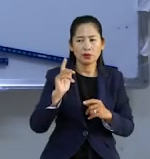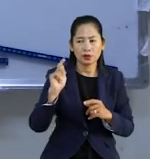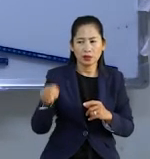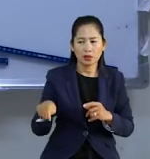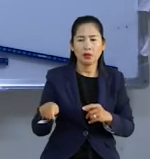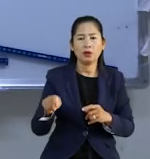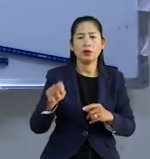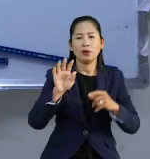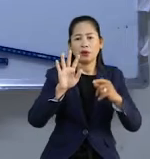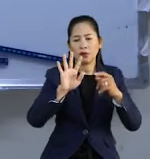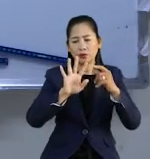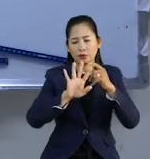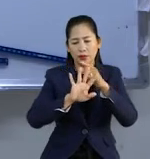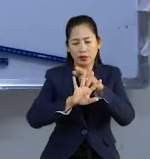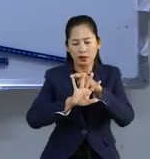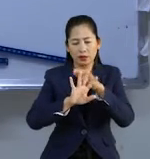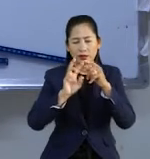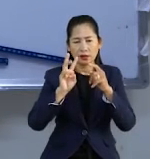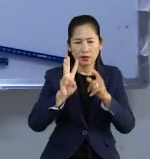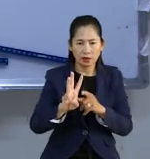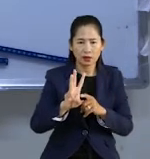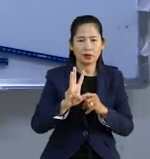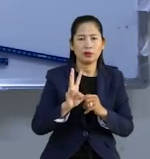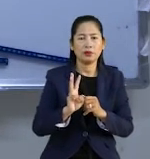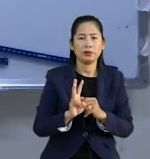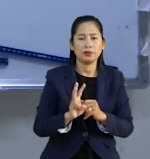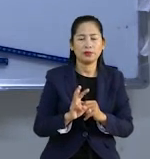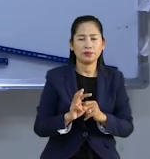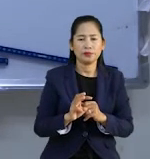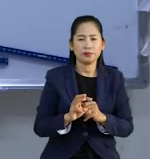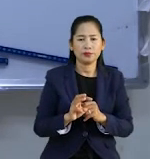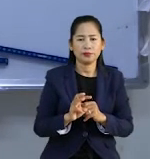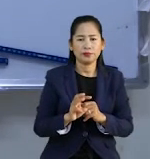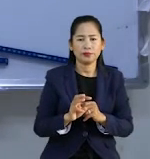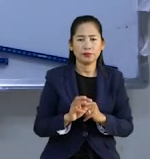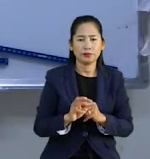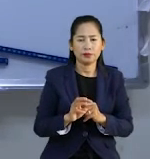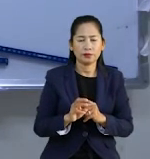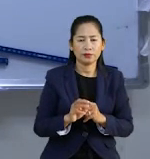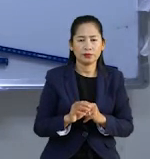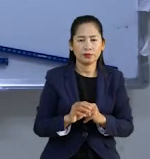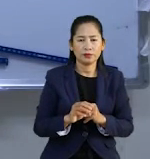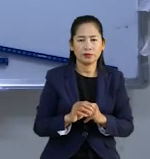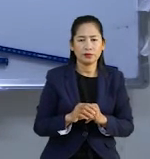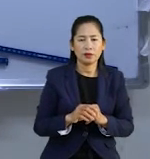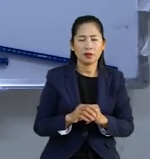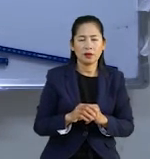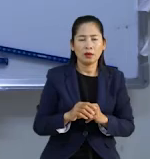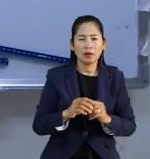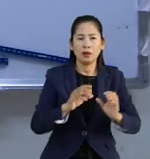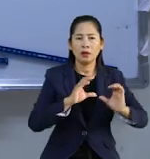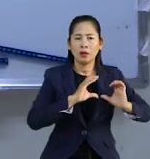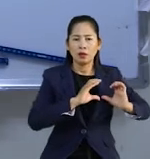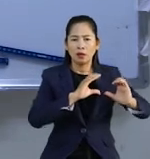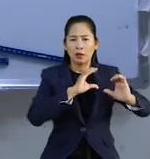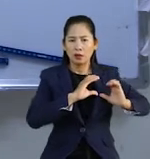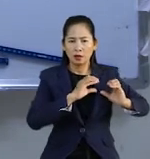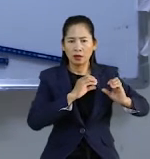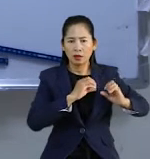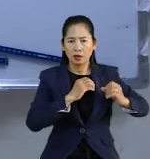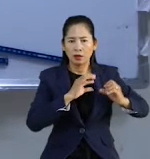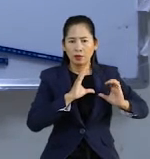อจึงโรผัดเลอหนังโยใส่บาดจังกัดโซไอเพยโ